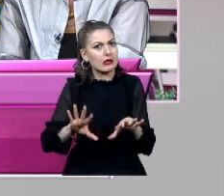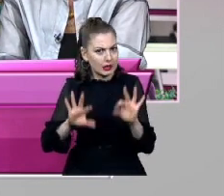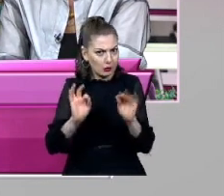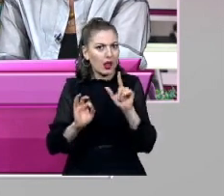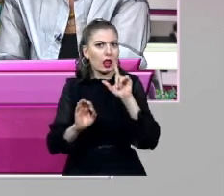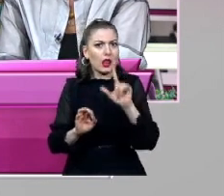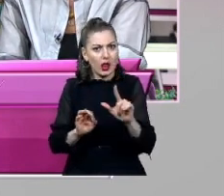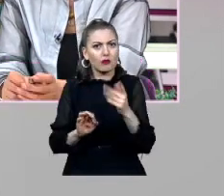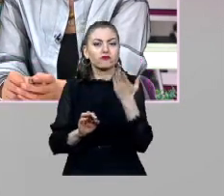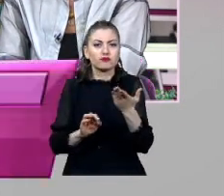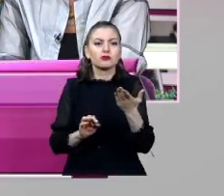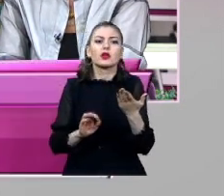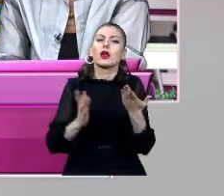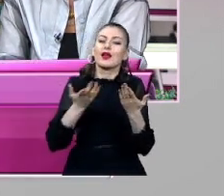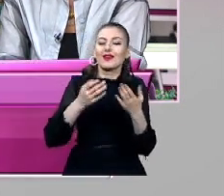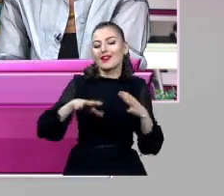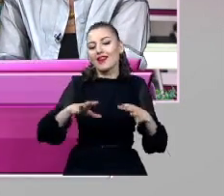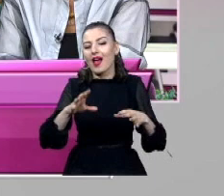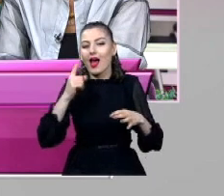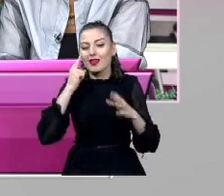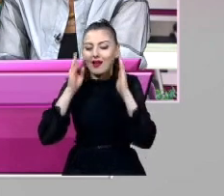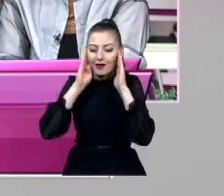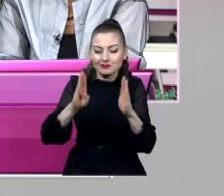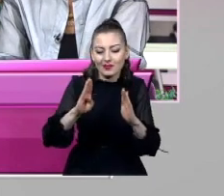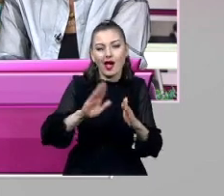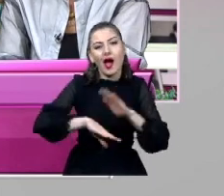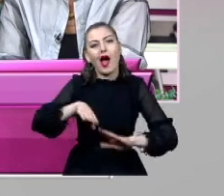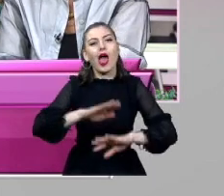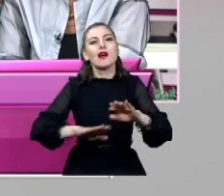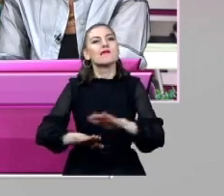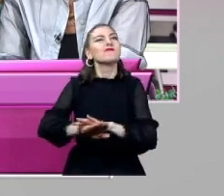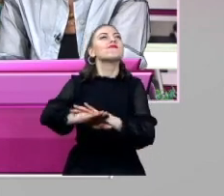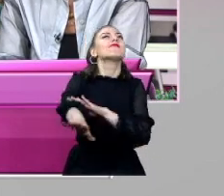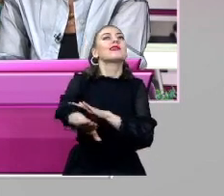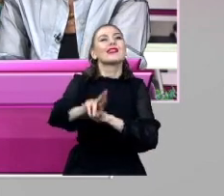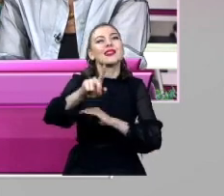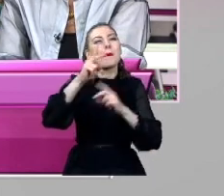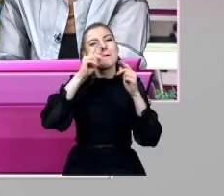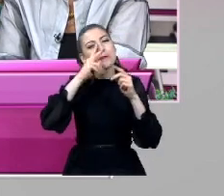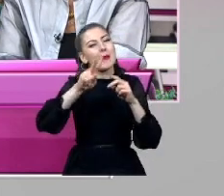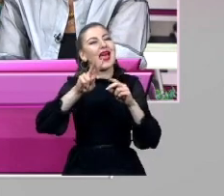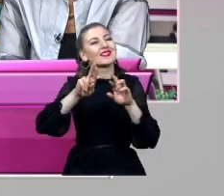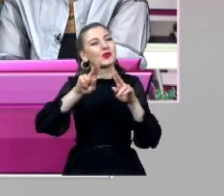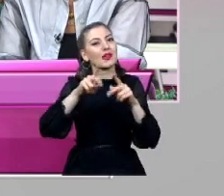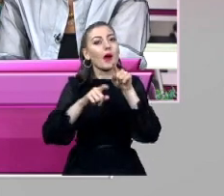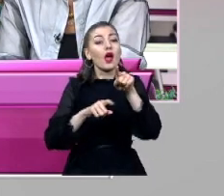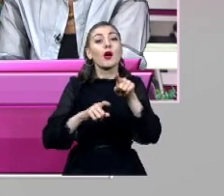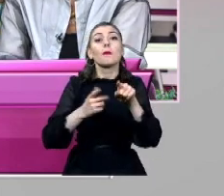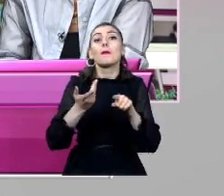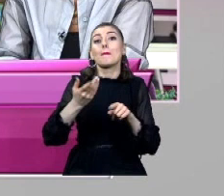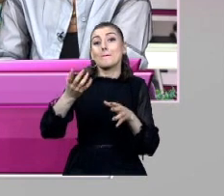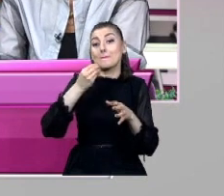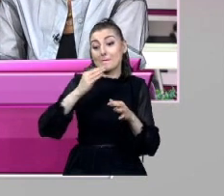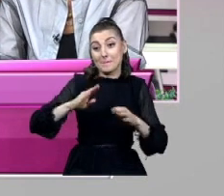ya hep söyleriz yorganına göre ayağımızı uzatmak gerekiyor. Yapabiliyor muyuz sizce? Başarabiliyor muyuz? Çünkü markete